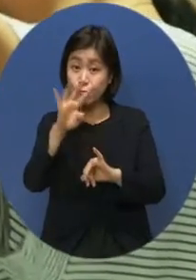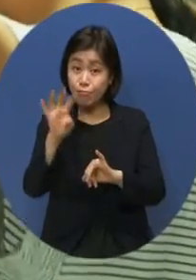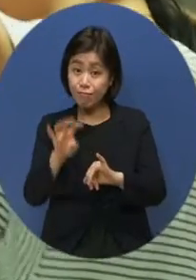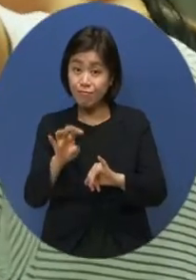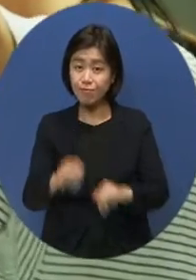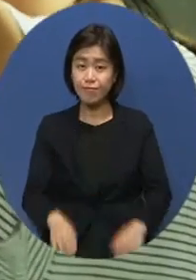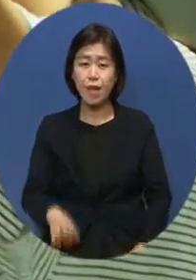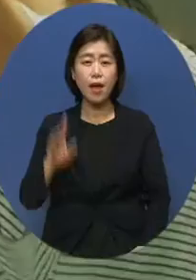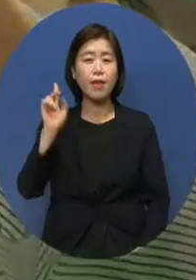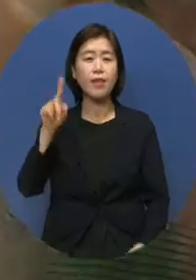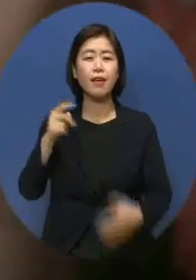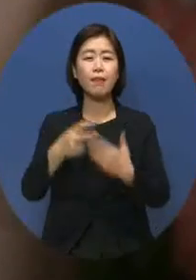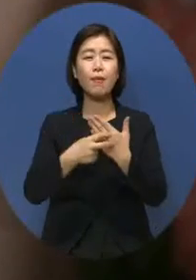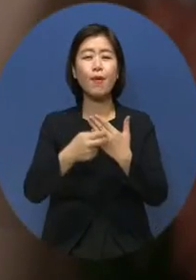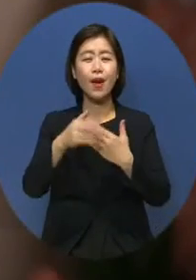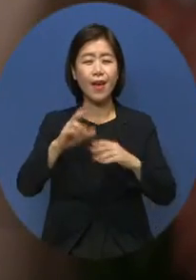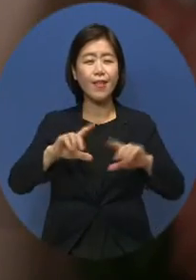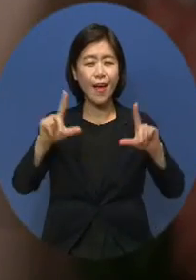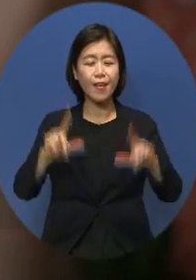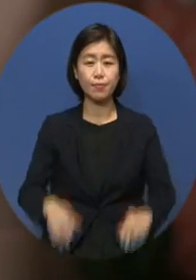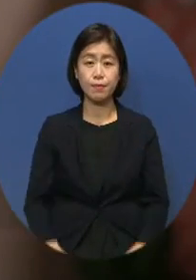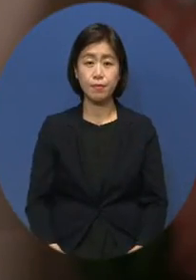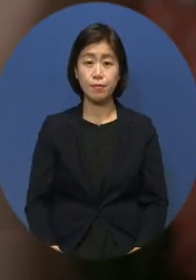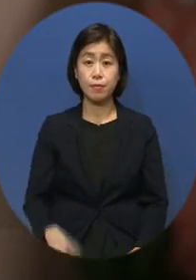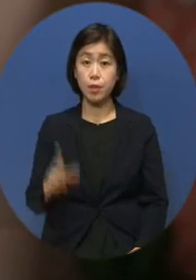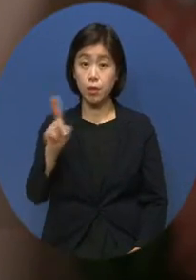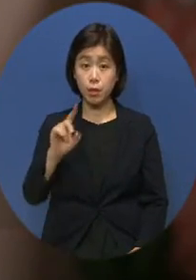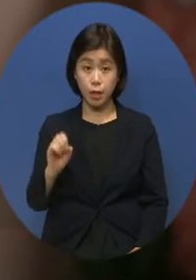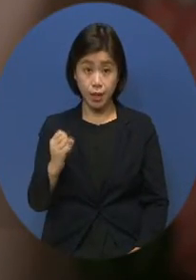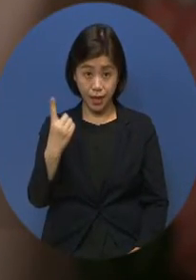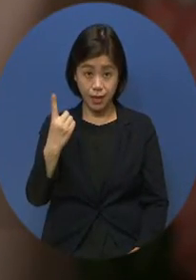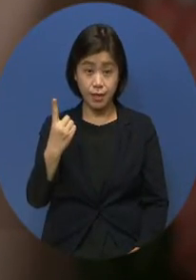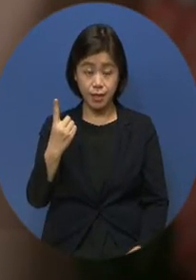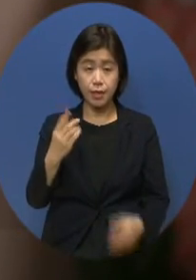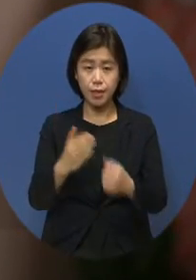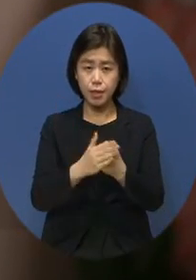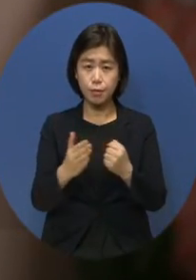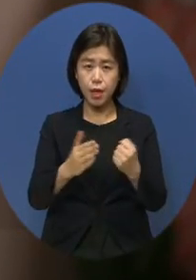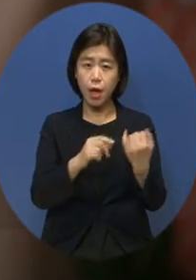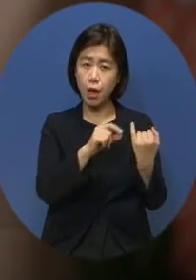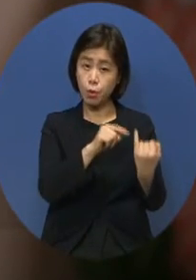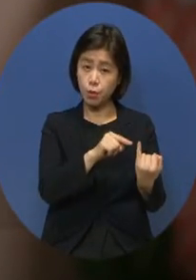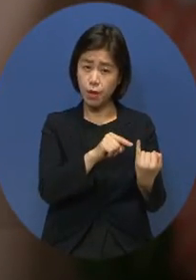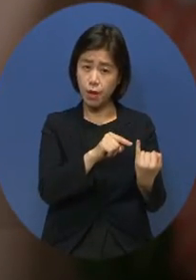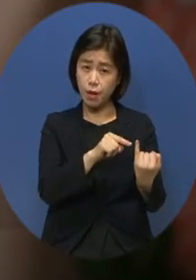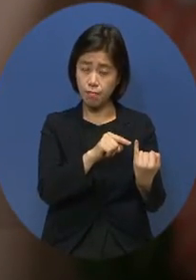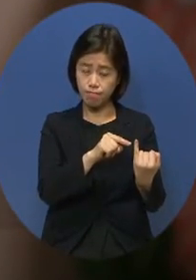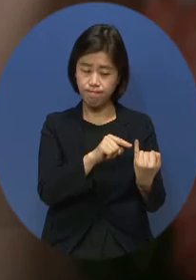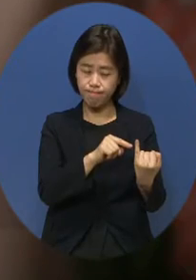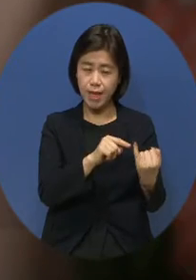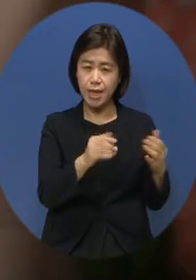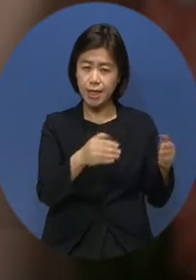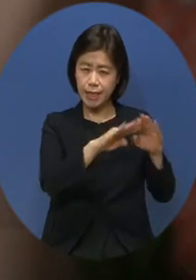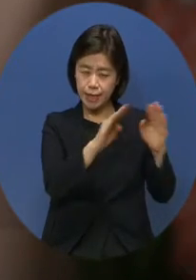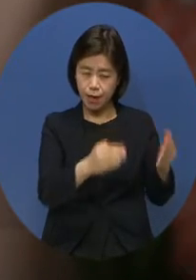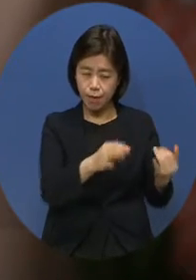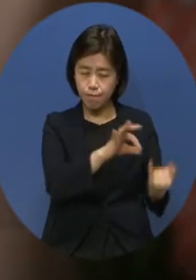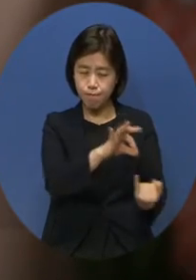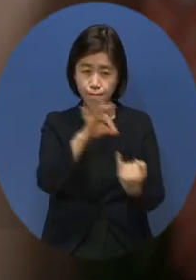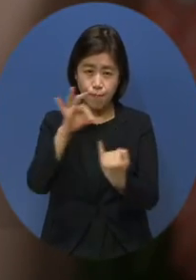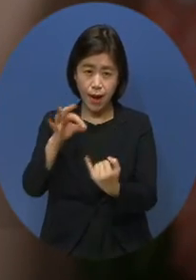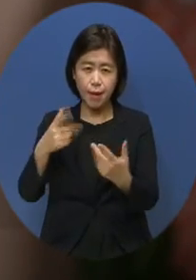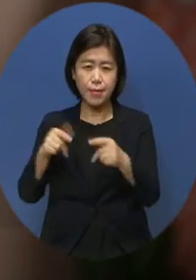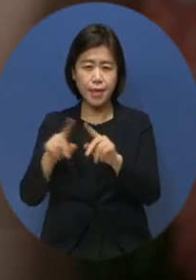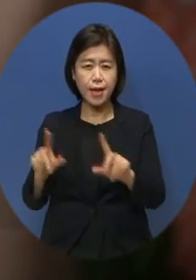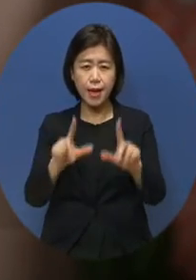내일 평평 어떤 계기로 이제 저는 동생을 시설에서 데리고 나와서 저랑 같이 살아야겠다고 결심을 했고